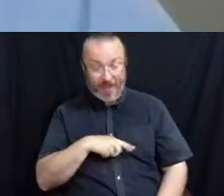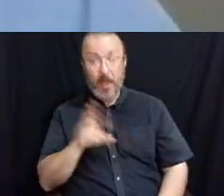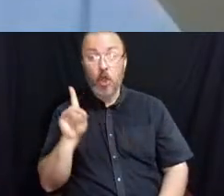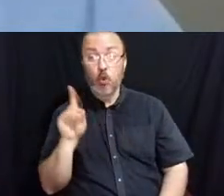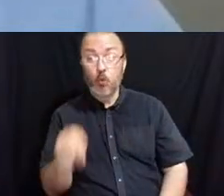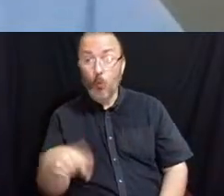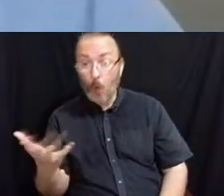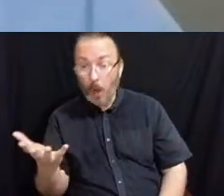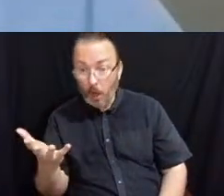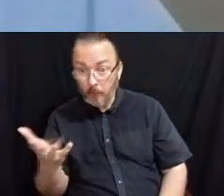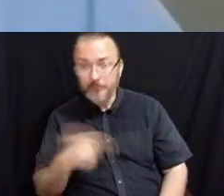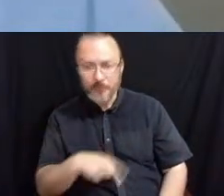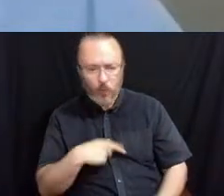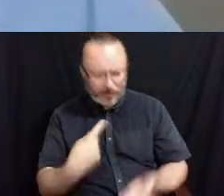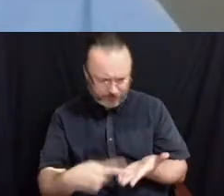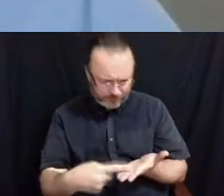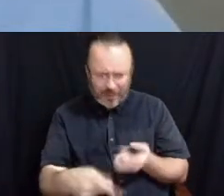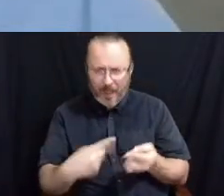nous avons